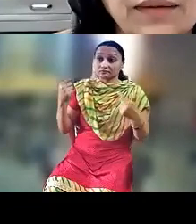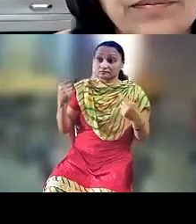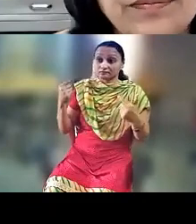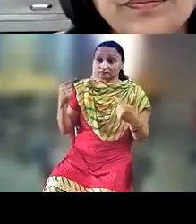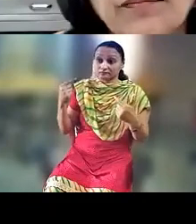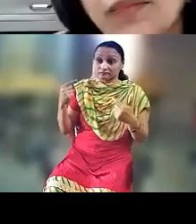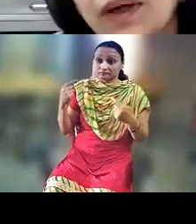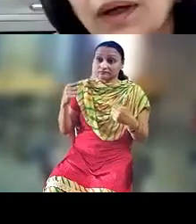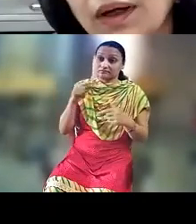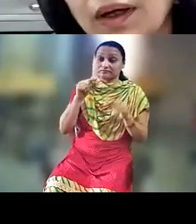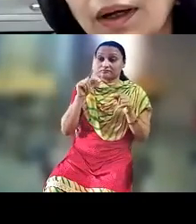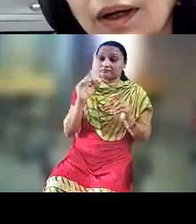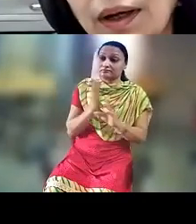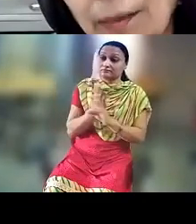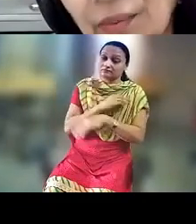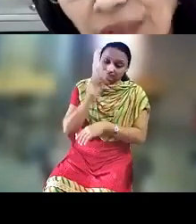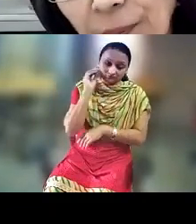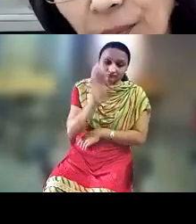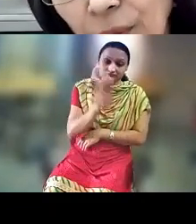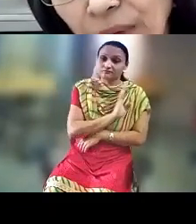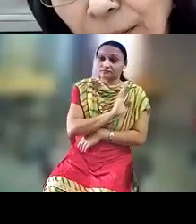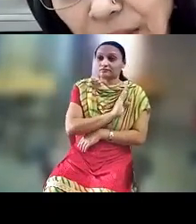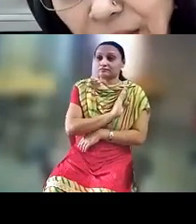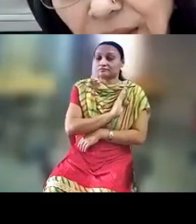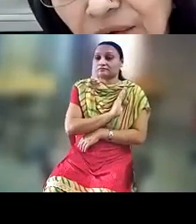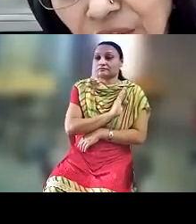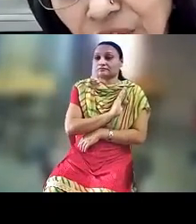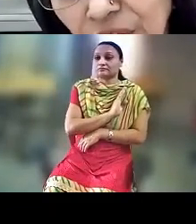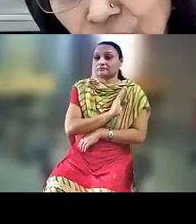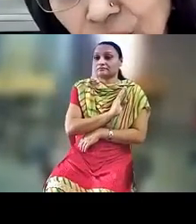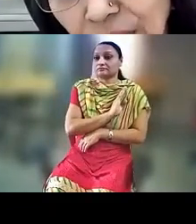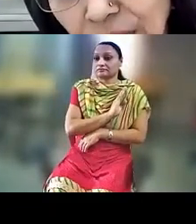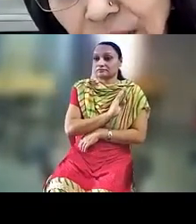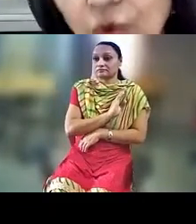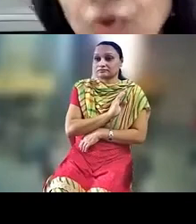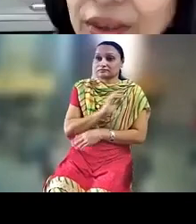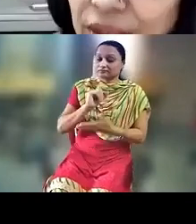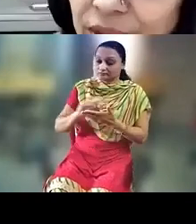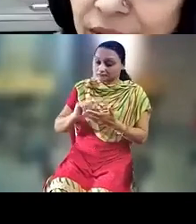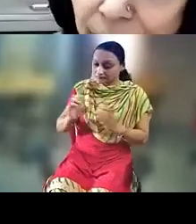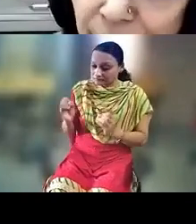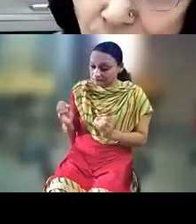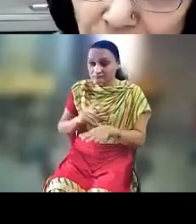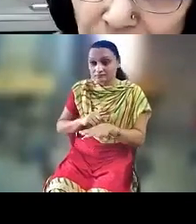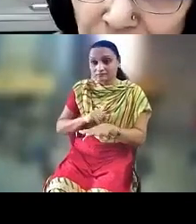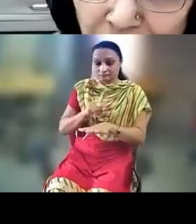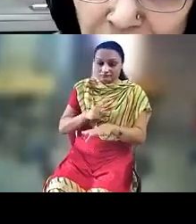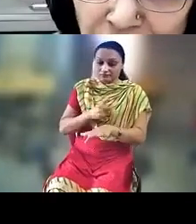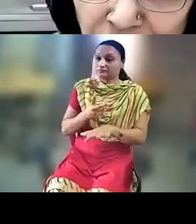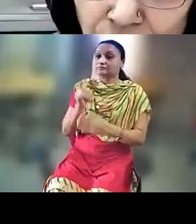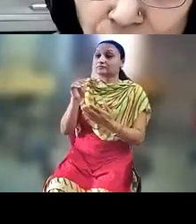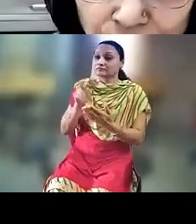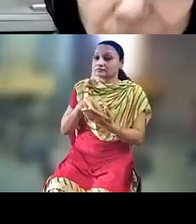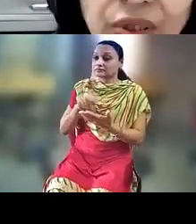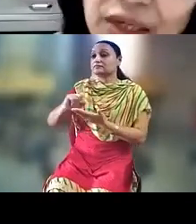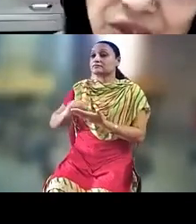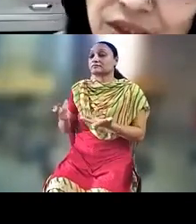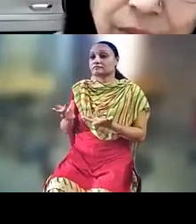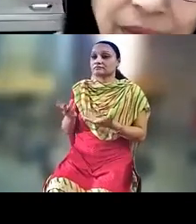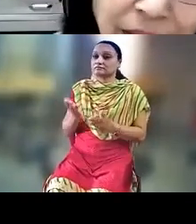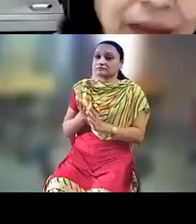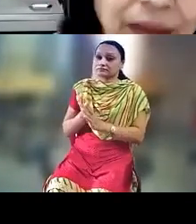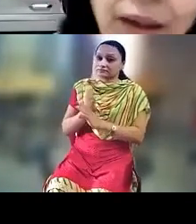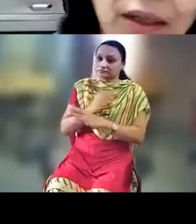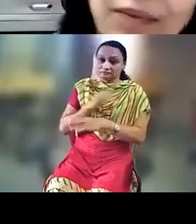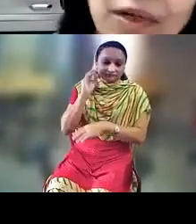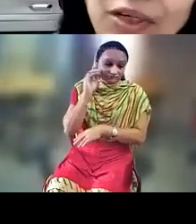लिए कब से आपको अपना पढ़ाई रिवीजन शुरू करना है, रोज कितने घंटे पढ़ोगे तो आप इतना पढ़ सकते हो। ये सारी चीजें जब